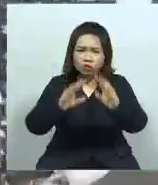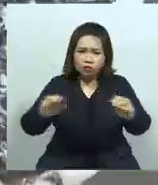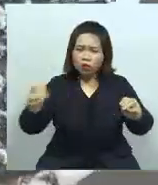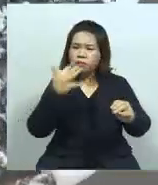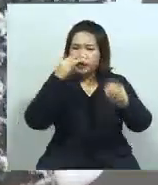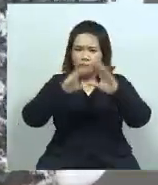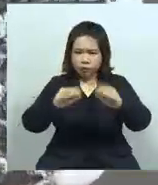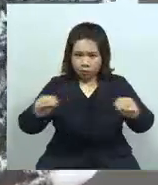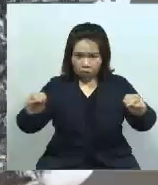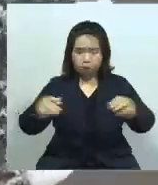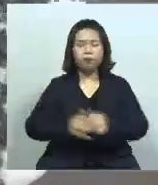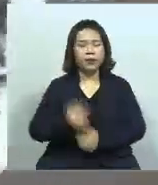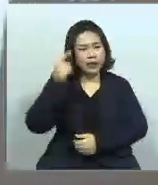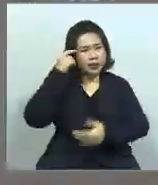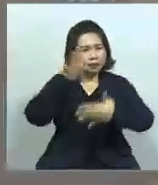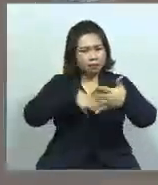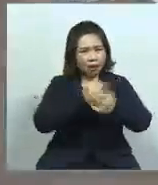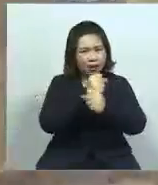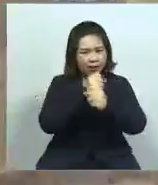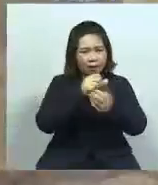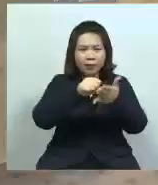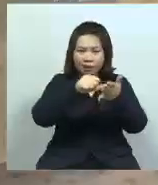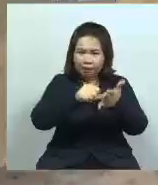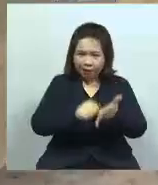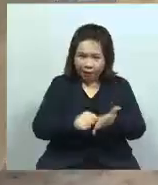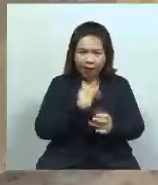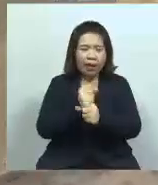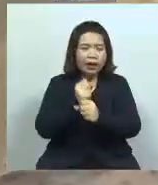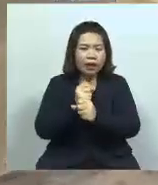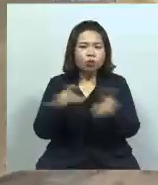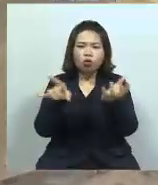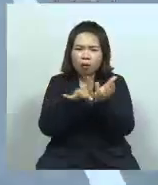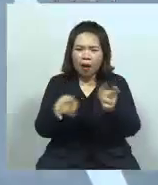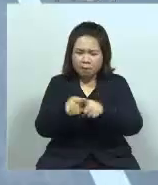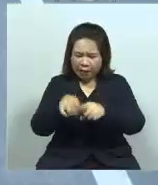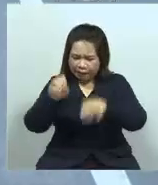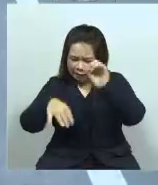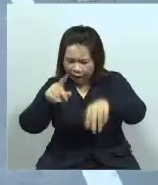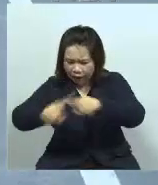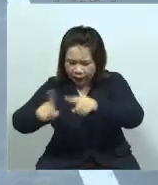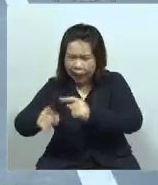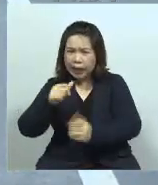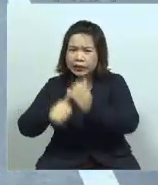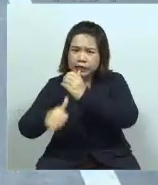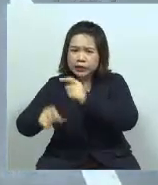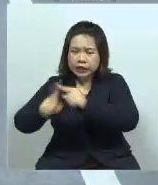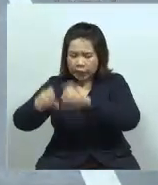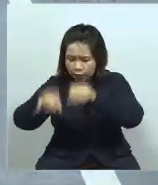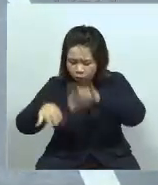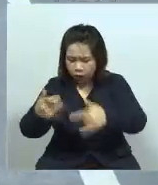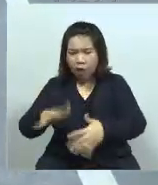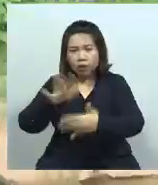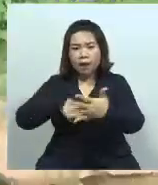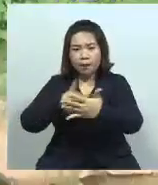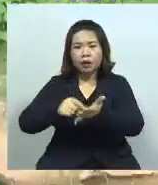การจัดทำแผนปรับปรุงและพัฒนาเพิ่มประสิทธิภาพการจัดการของเสียส่งให้อำเภอเพื่อเสนอไปยังจังหวั